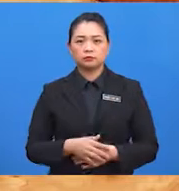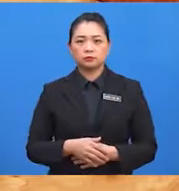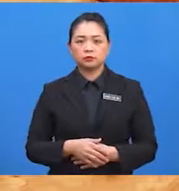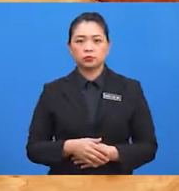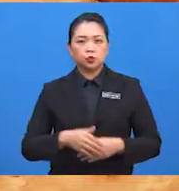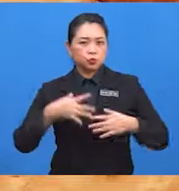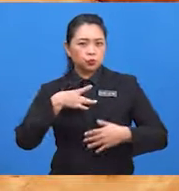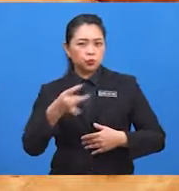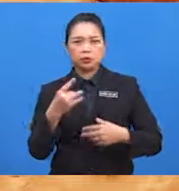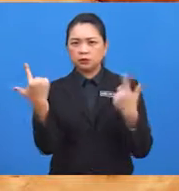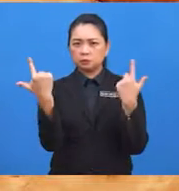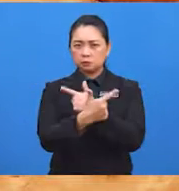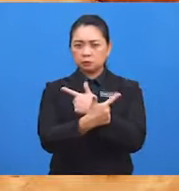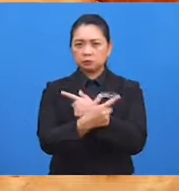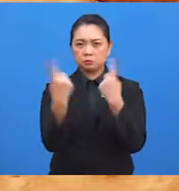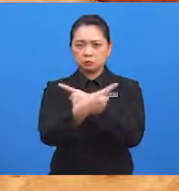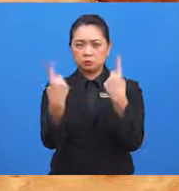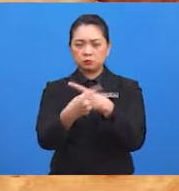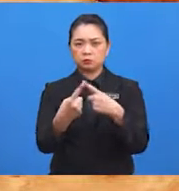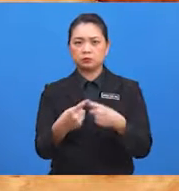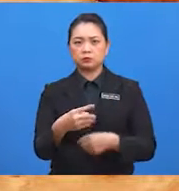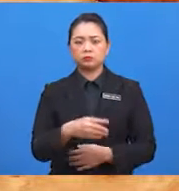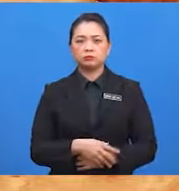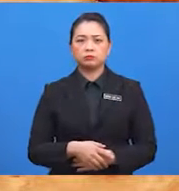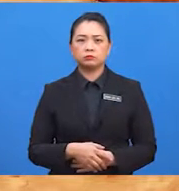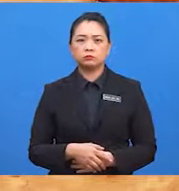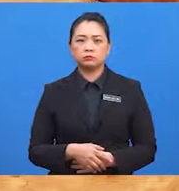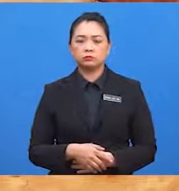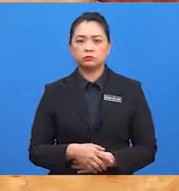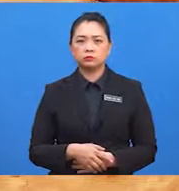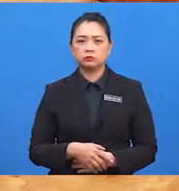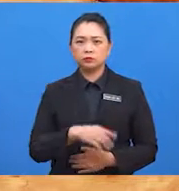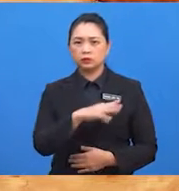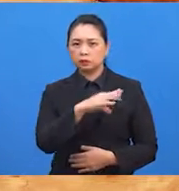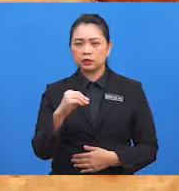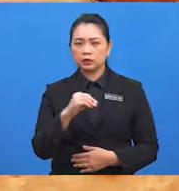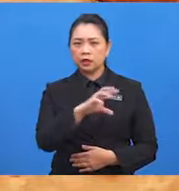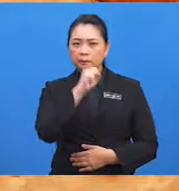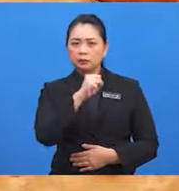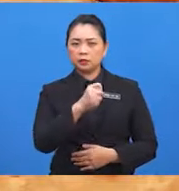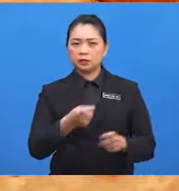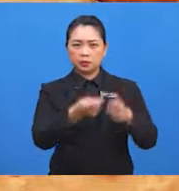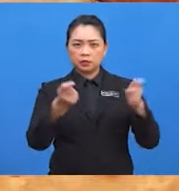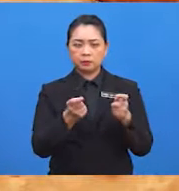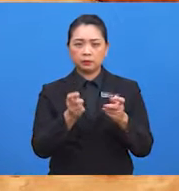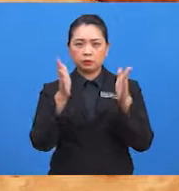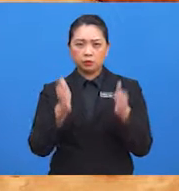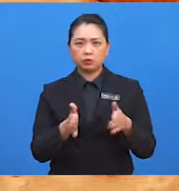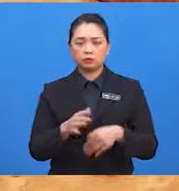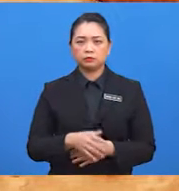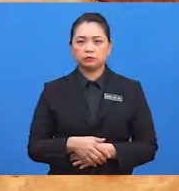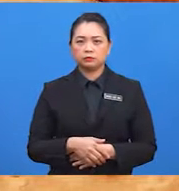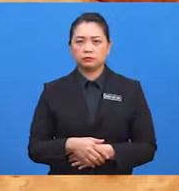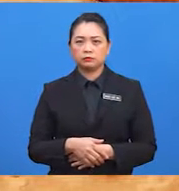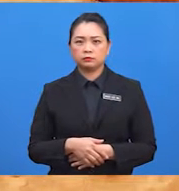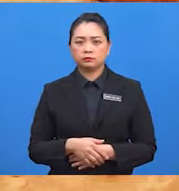berperang dan banyak melakukan penjajahan. Antara kawasan yang menjadi sasaran Ramses II ialah